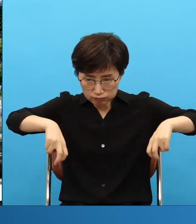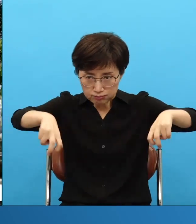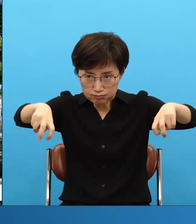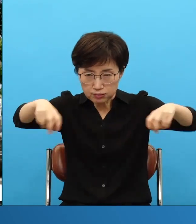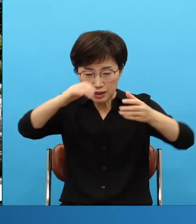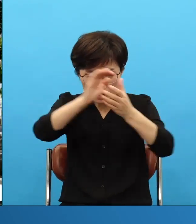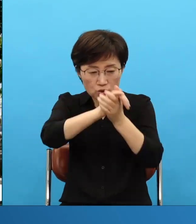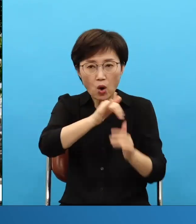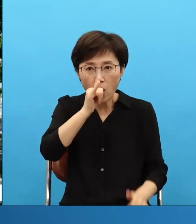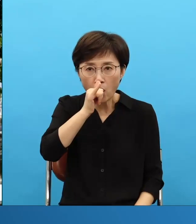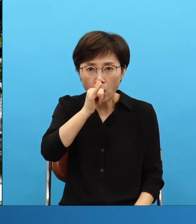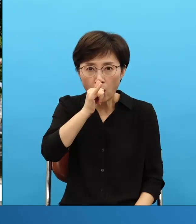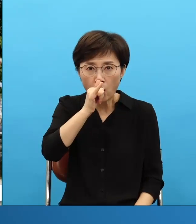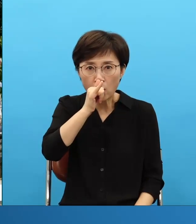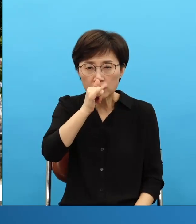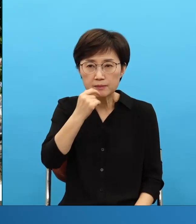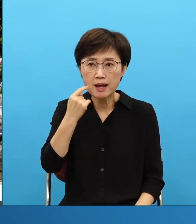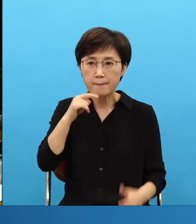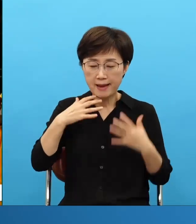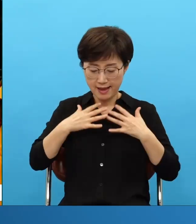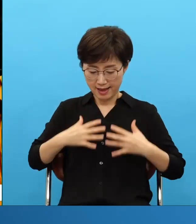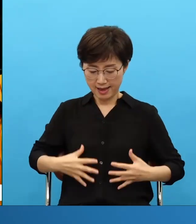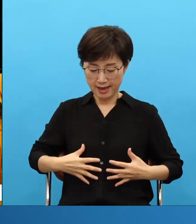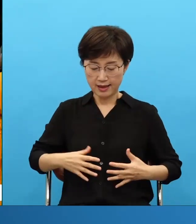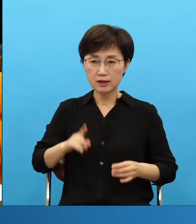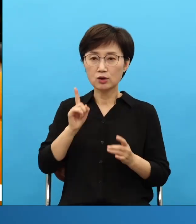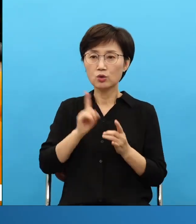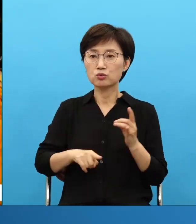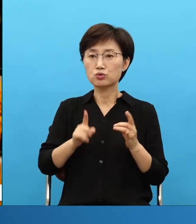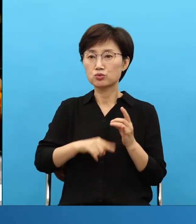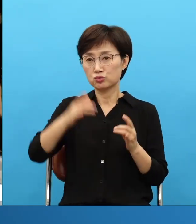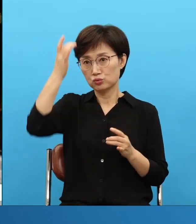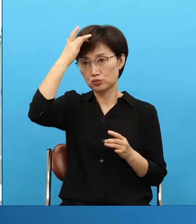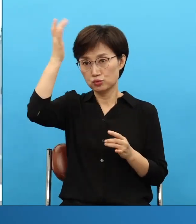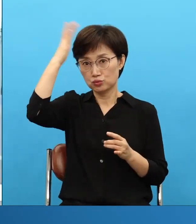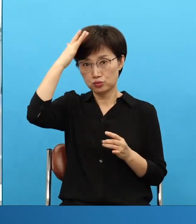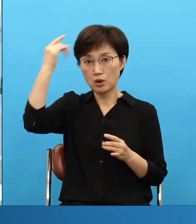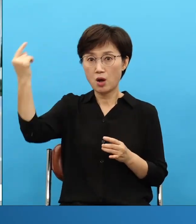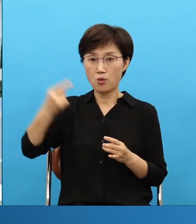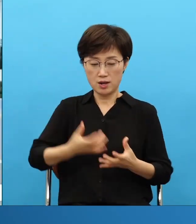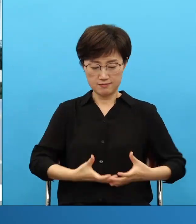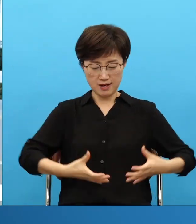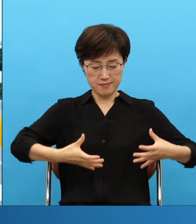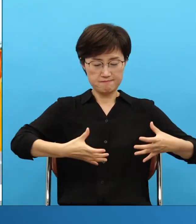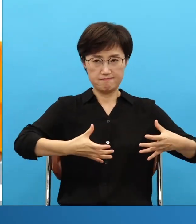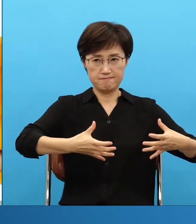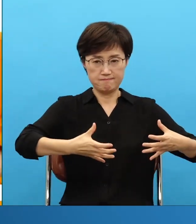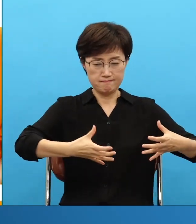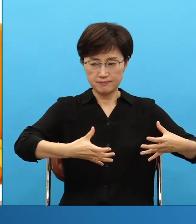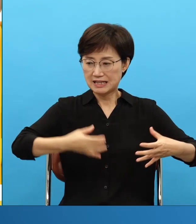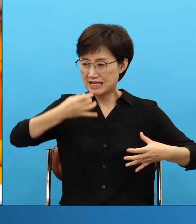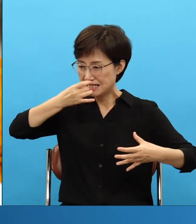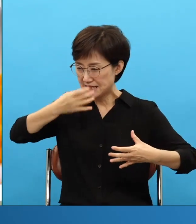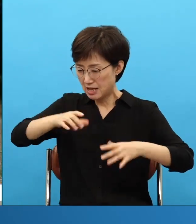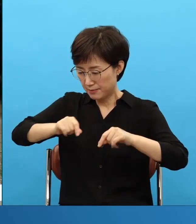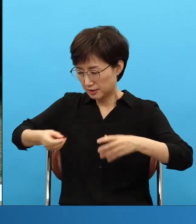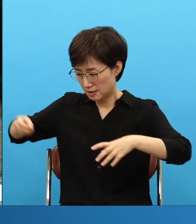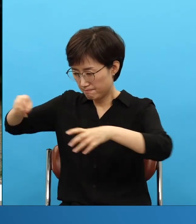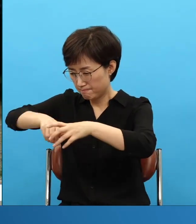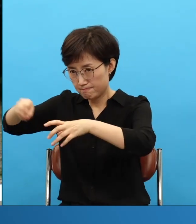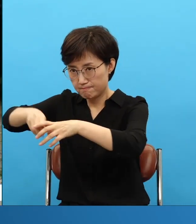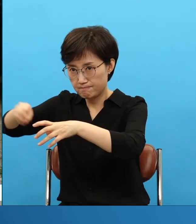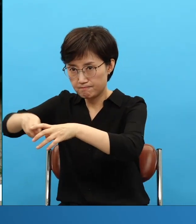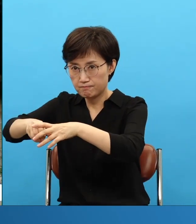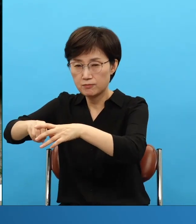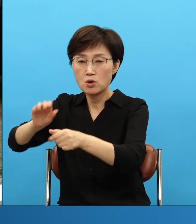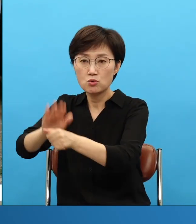그럼 사원에서 주황색 옷을 입은 승려가 큰 가방을 들고 나오는데 여기에 쌀이나 음식을 바쳐. 이것을